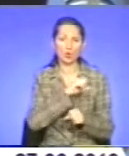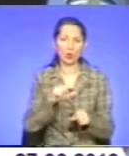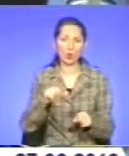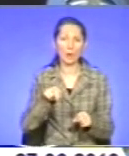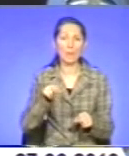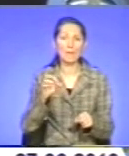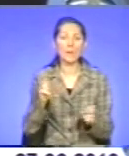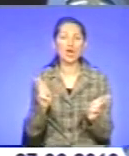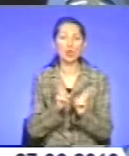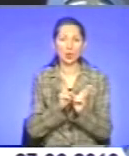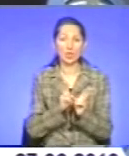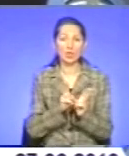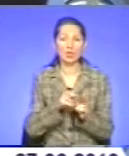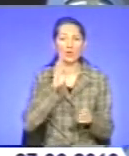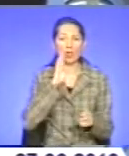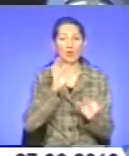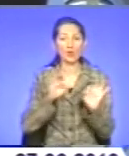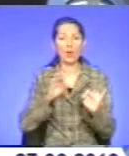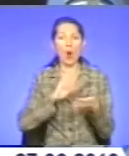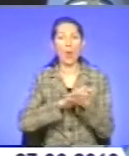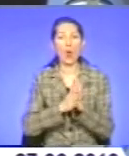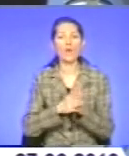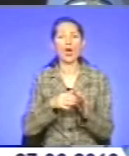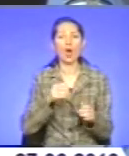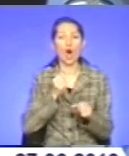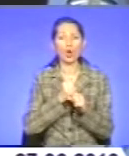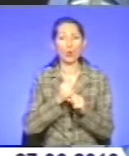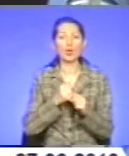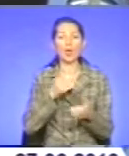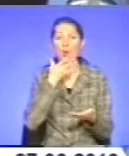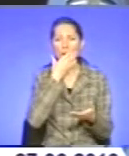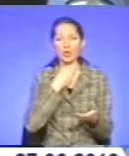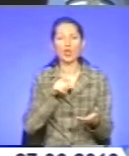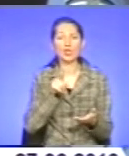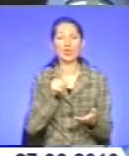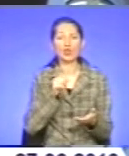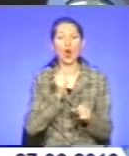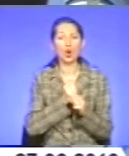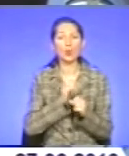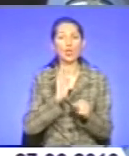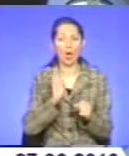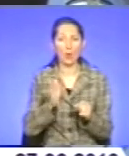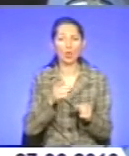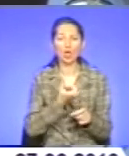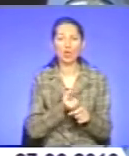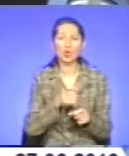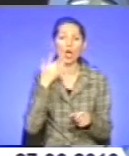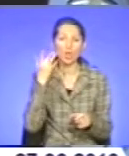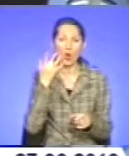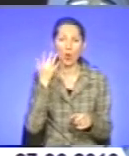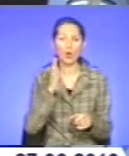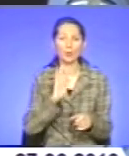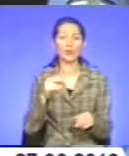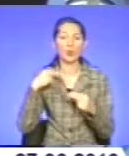ними розповідав про умови роботи, при цьому прикрашаючи те, що робота буде дуже легкою,